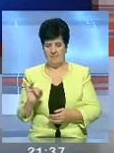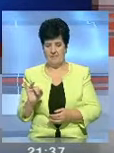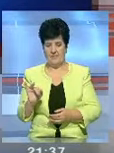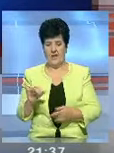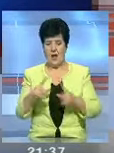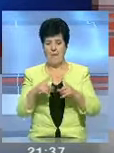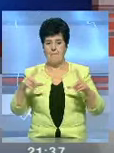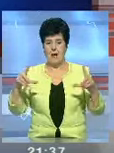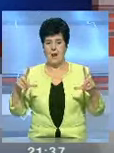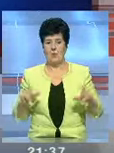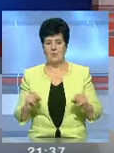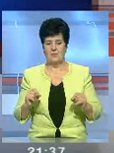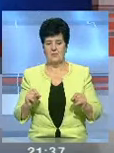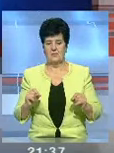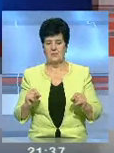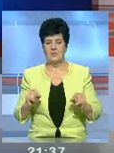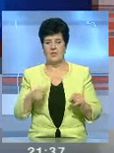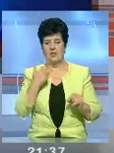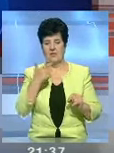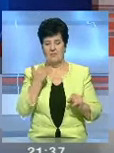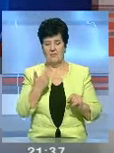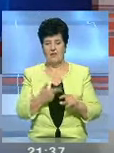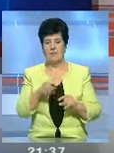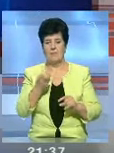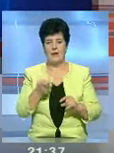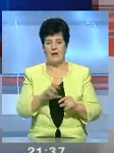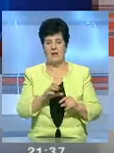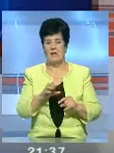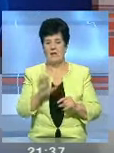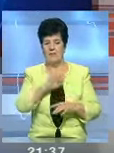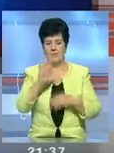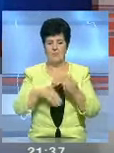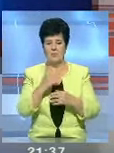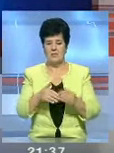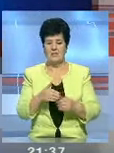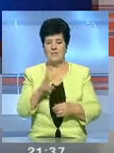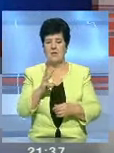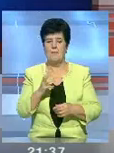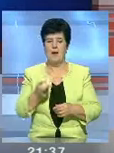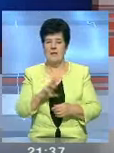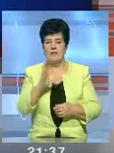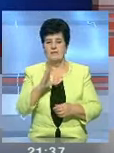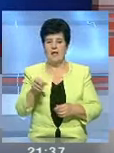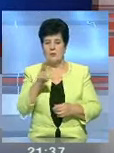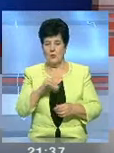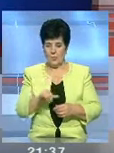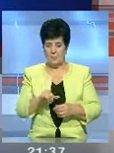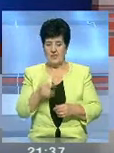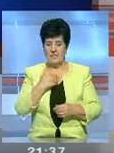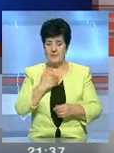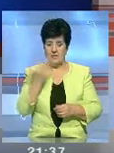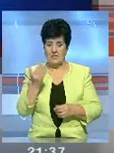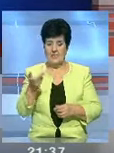полосочка из бюллетеня, как я буду, но не путайте меня с Майей Санду, пожалуйста, очень вас прошу. Если вы проголосуете за Дадона,